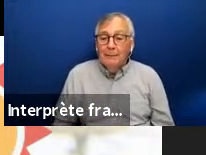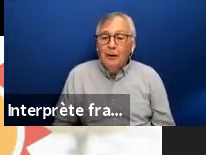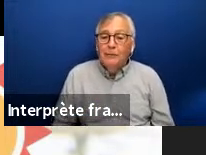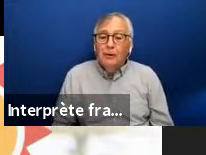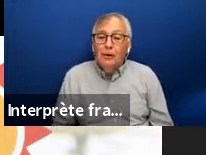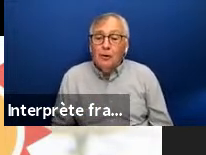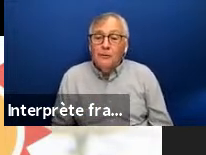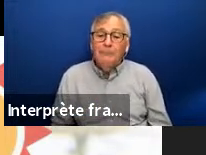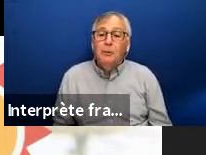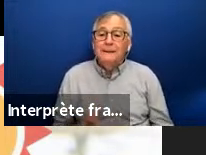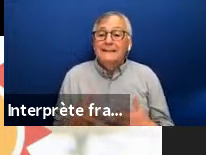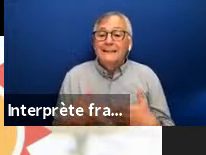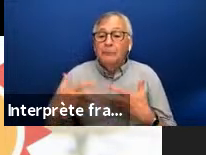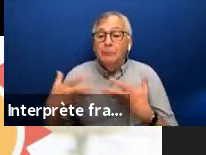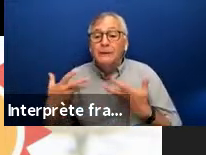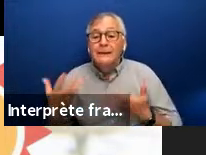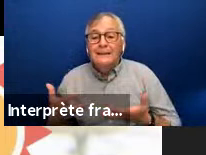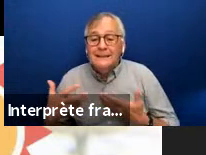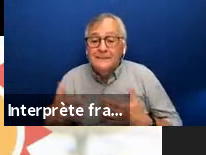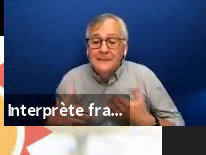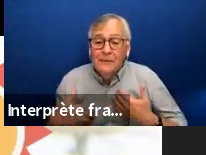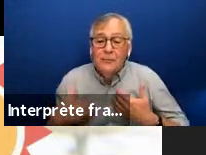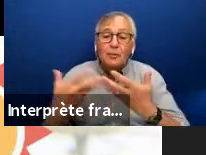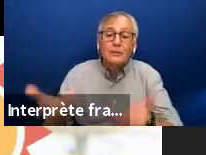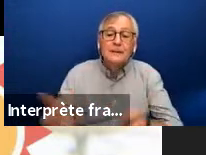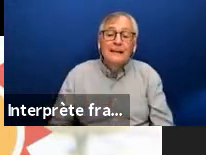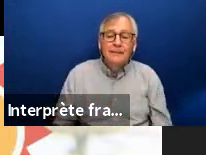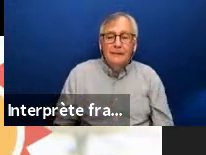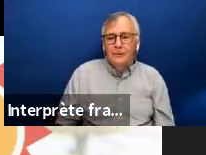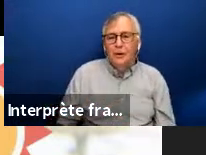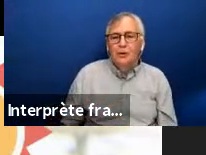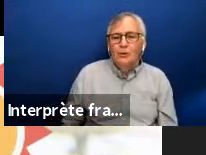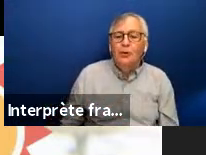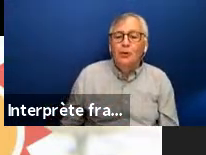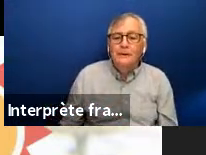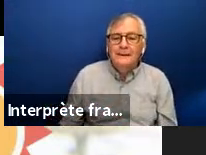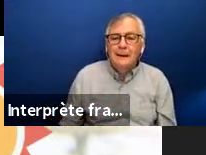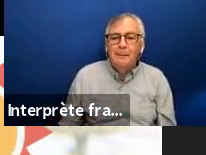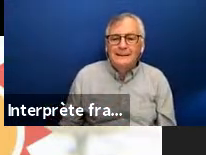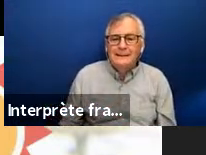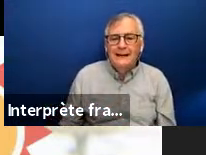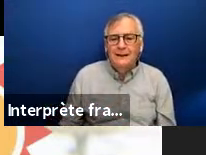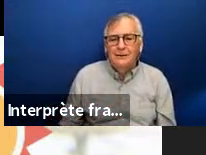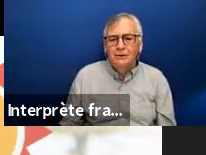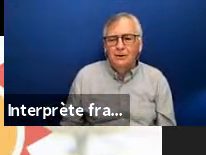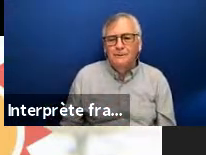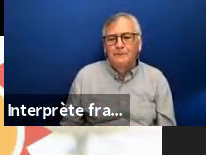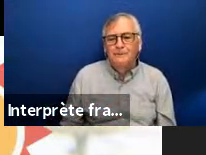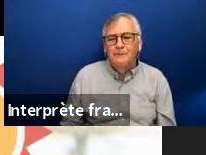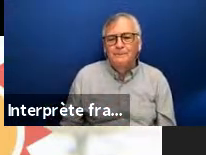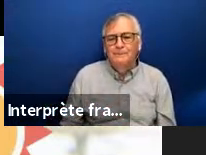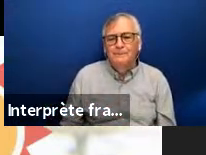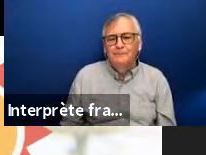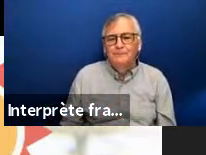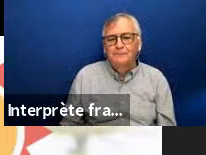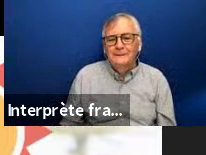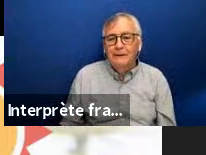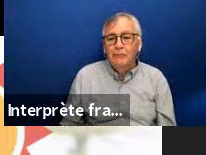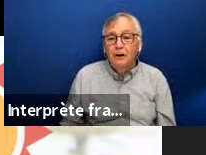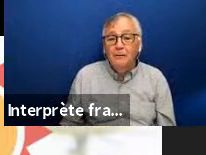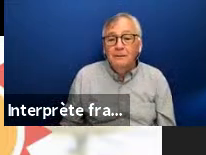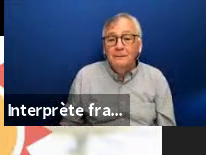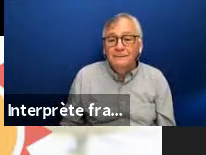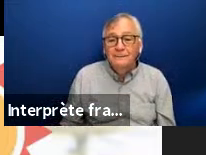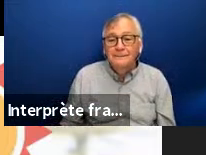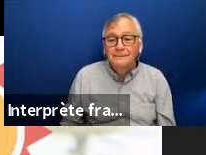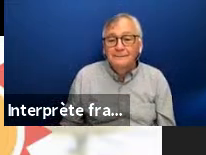Et après, on revenir pour des activités où vous allez faire des apprentissages. Ça